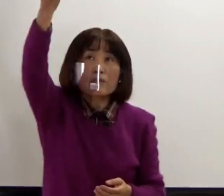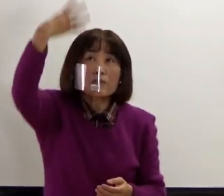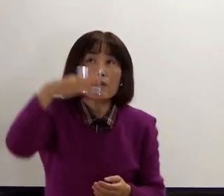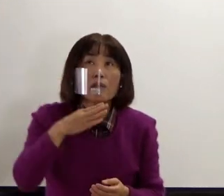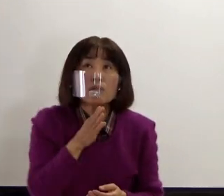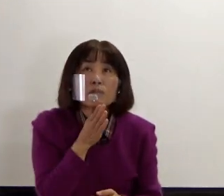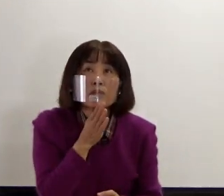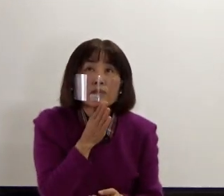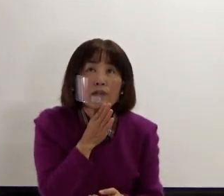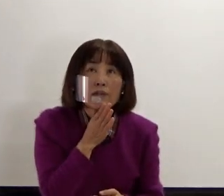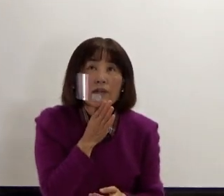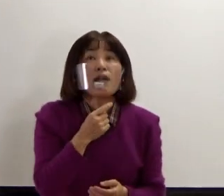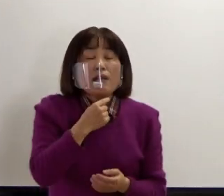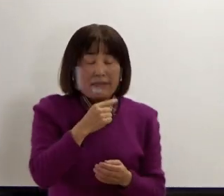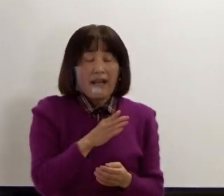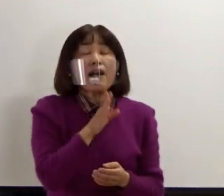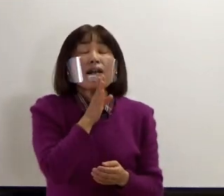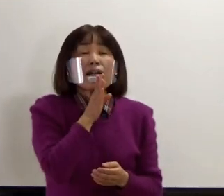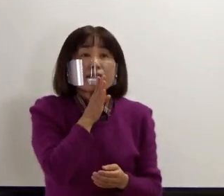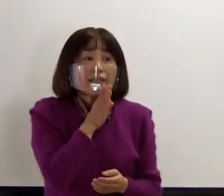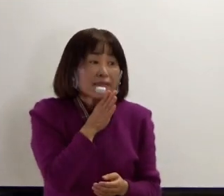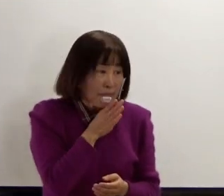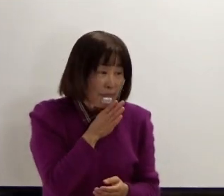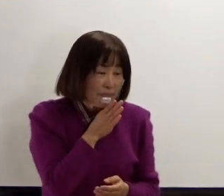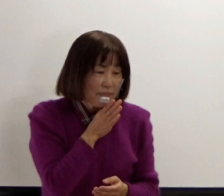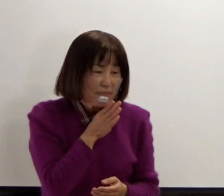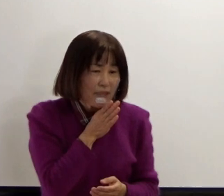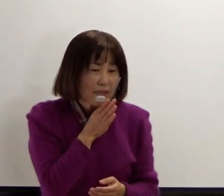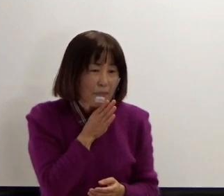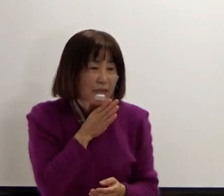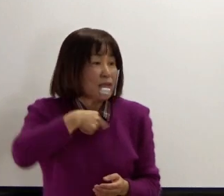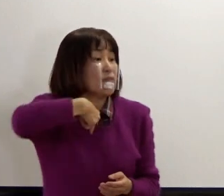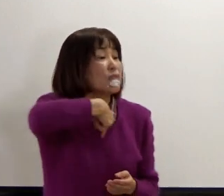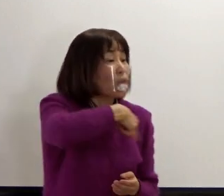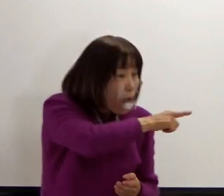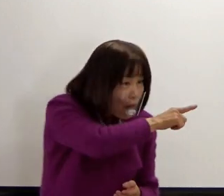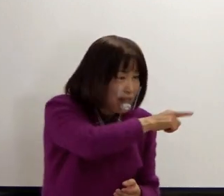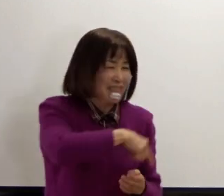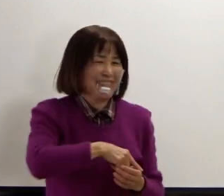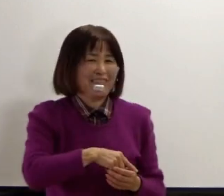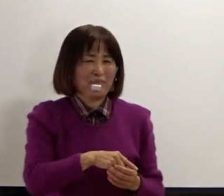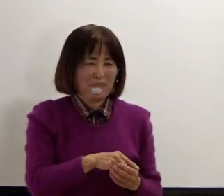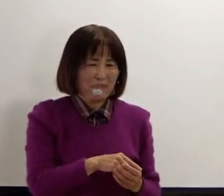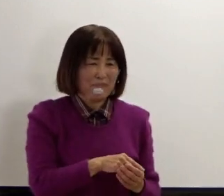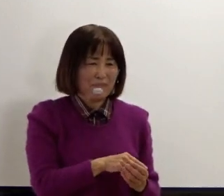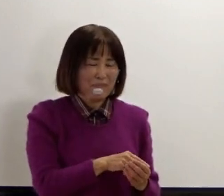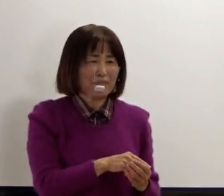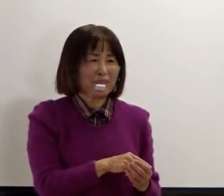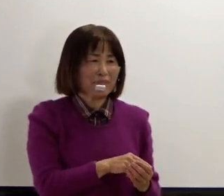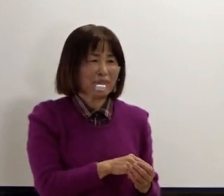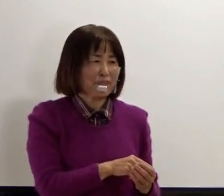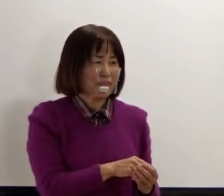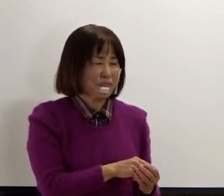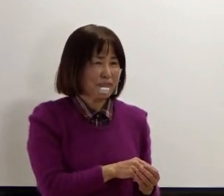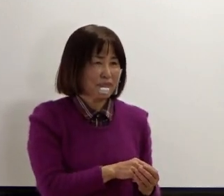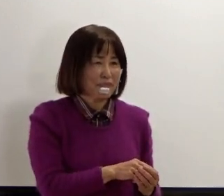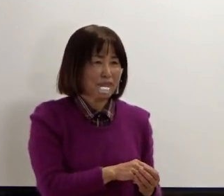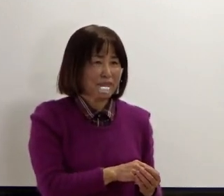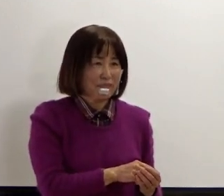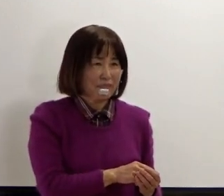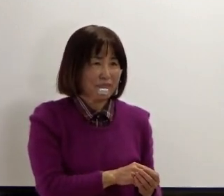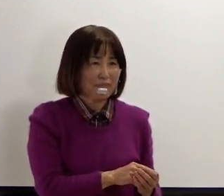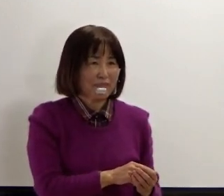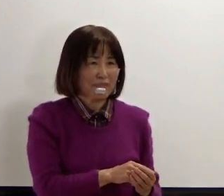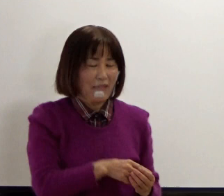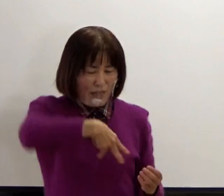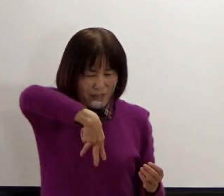リザベトの体内の子が喜び踊ると。でエリザベトの身に起こっていることを見てマ